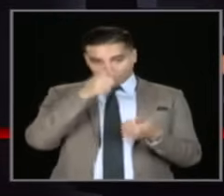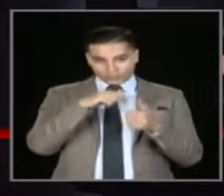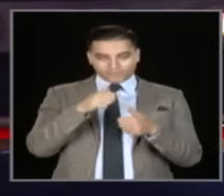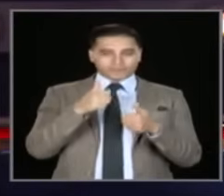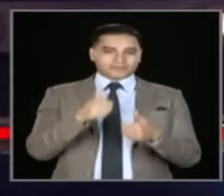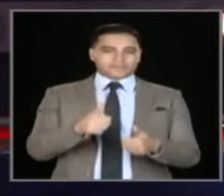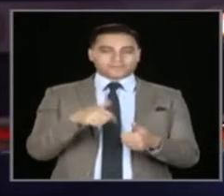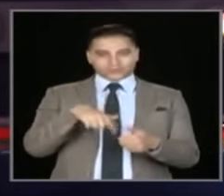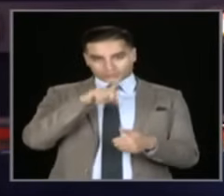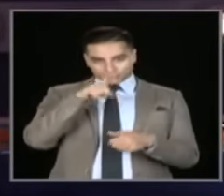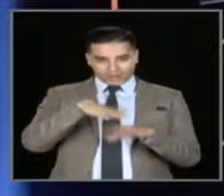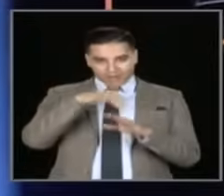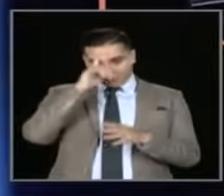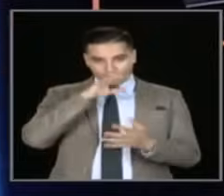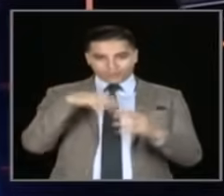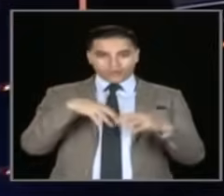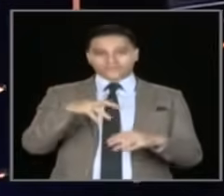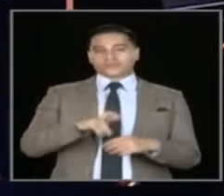تمام، جغرافيا. والسؤال: